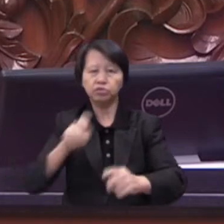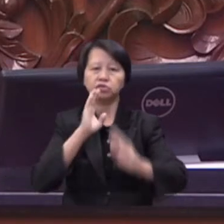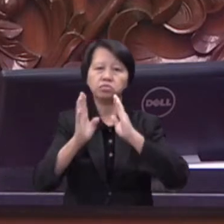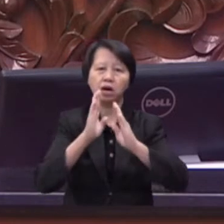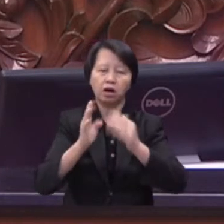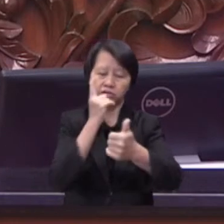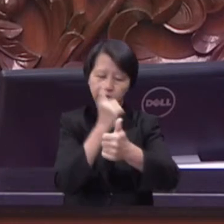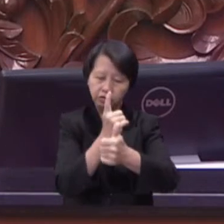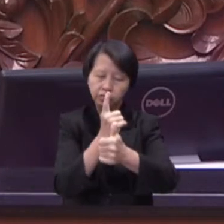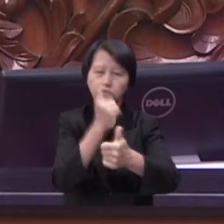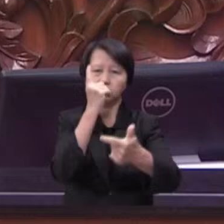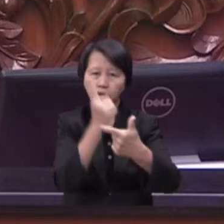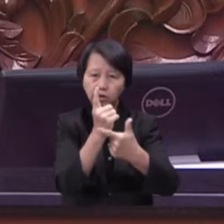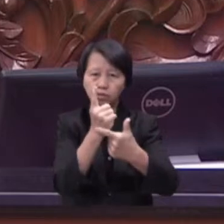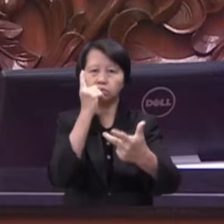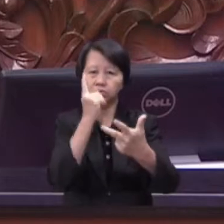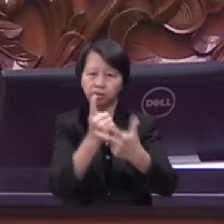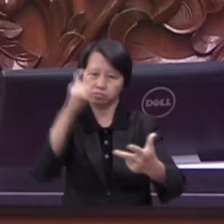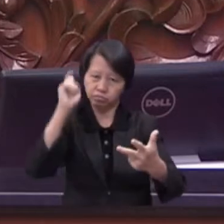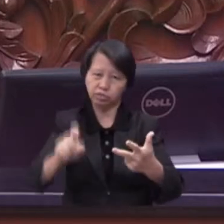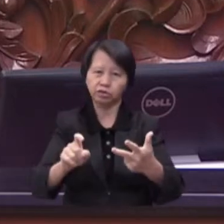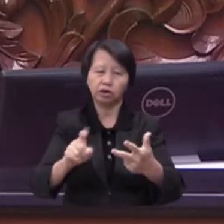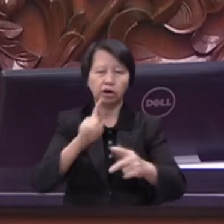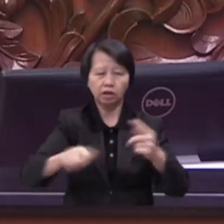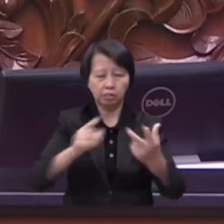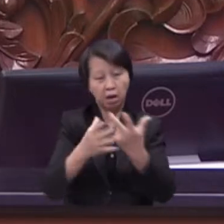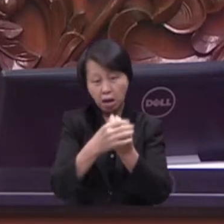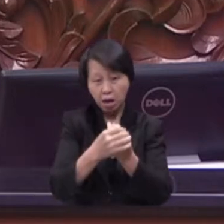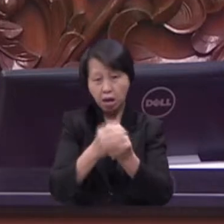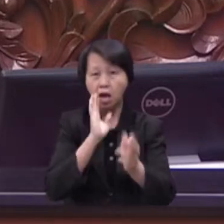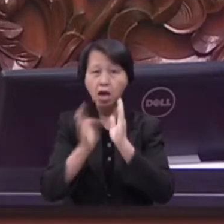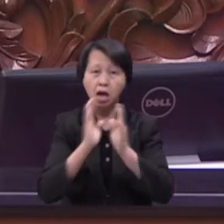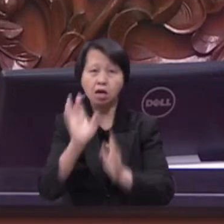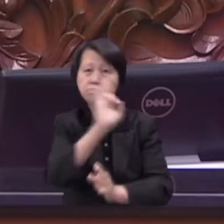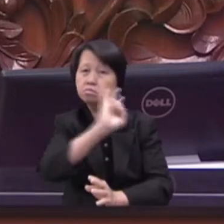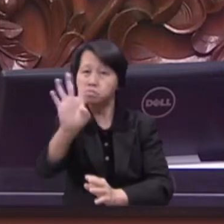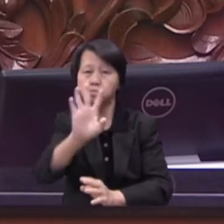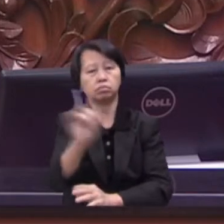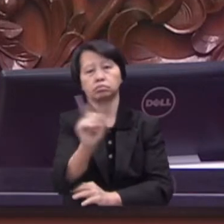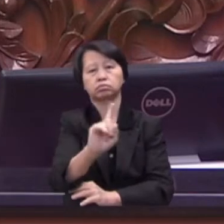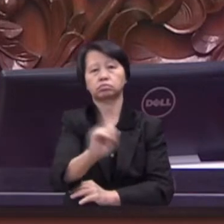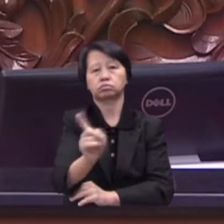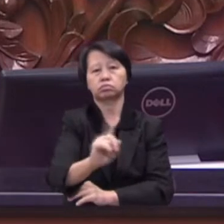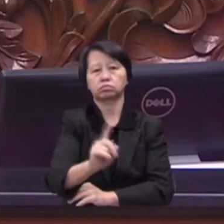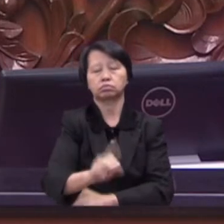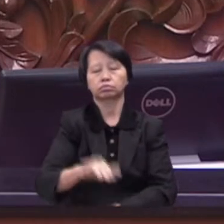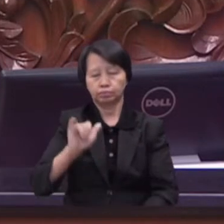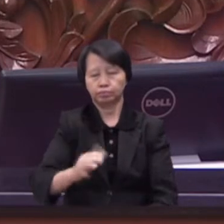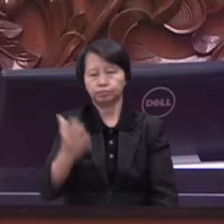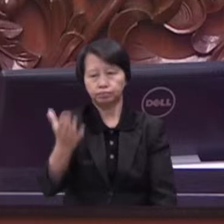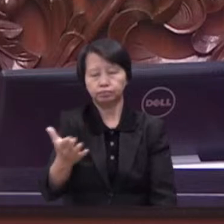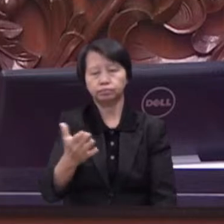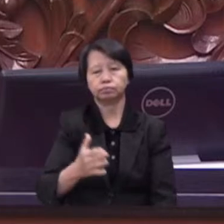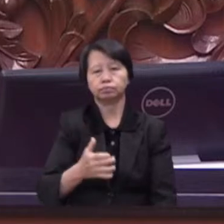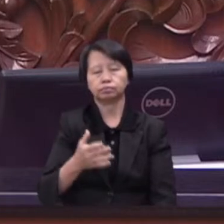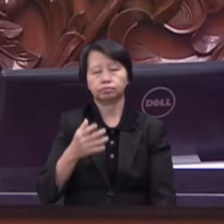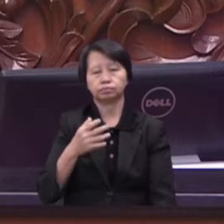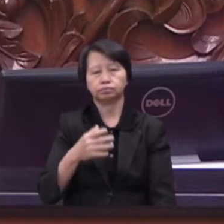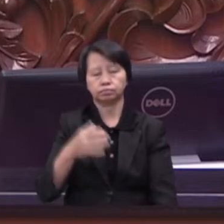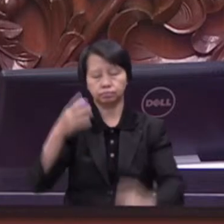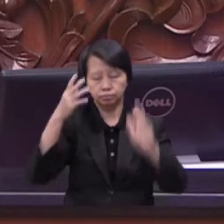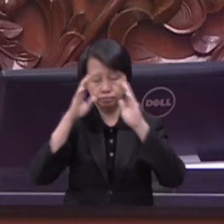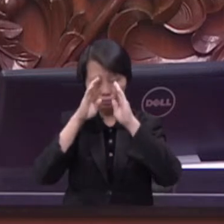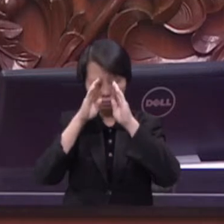itu yang keduanya pementangan nih yang berhubungan menteri memang memposkan kepada